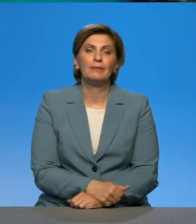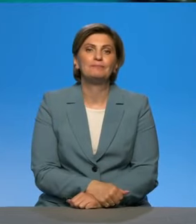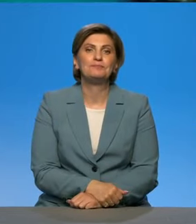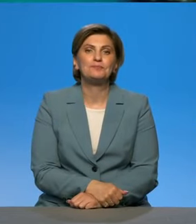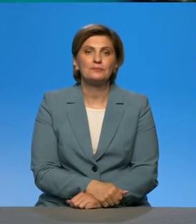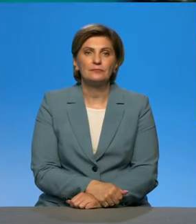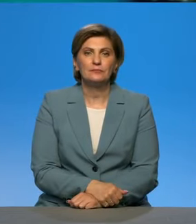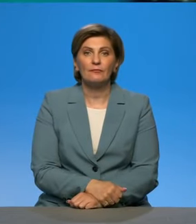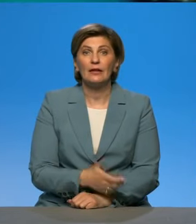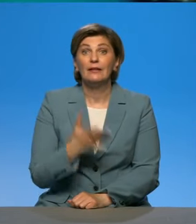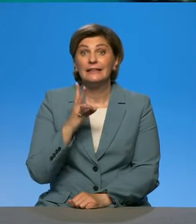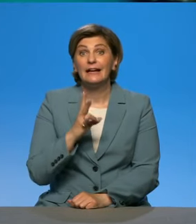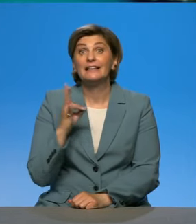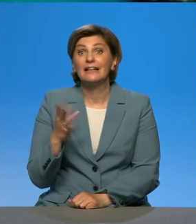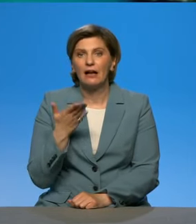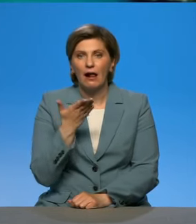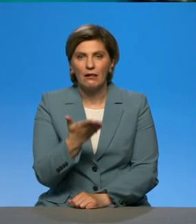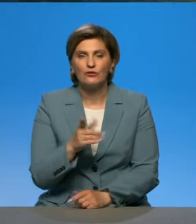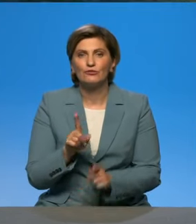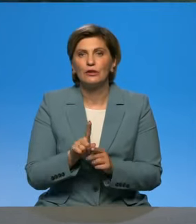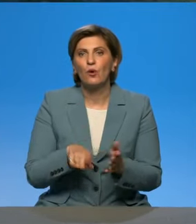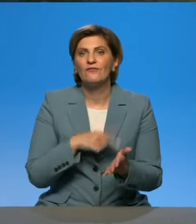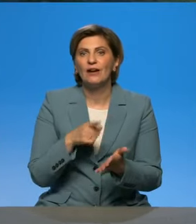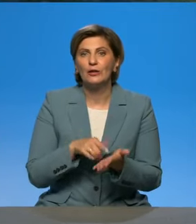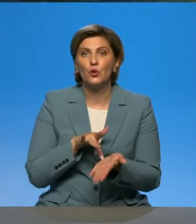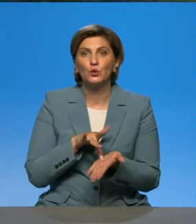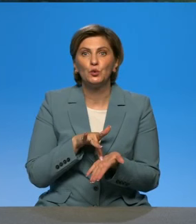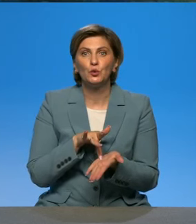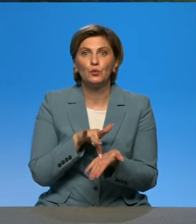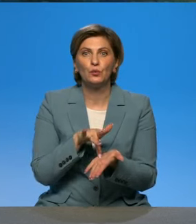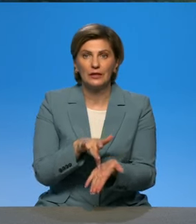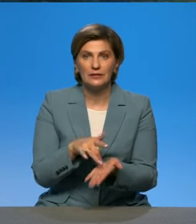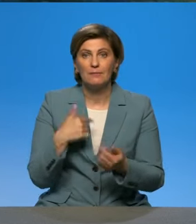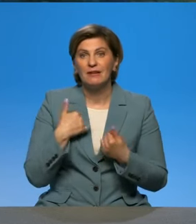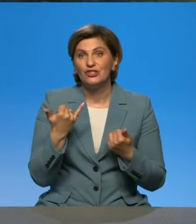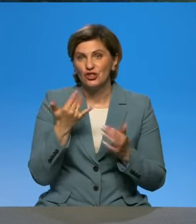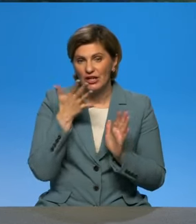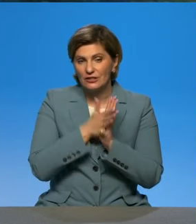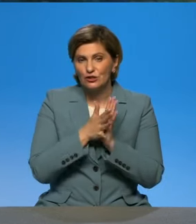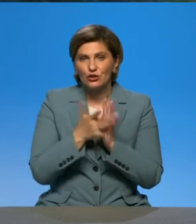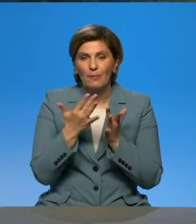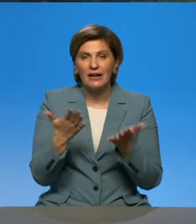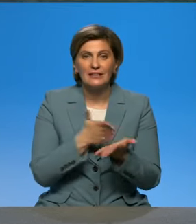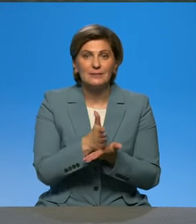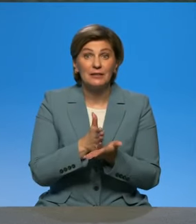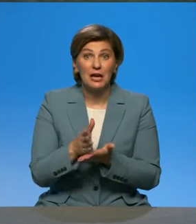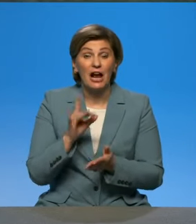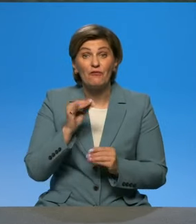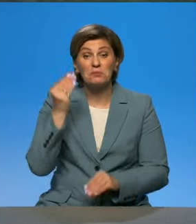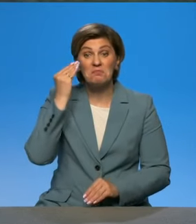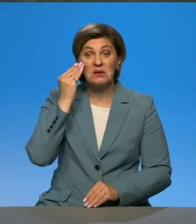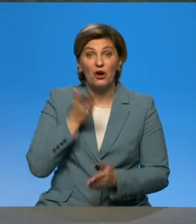Наталья, за звонок. Николай Николаевич, вот такой вопрос. Туризм. Мы сейчас, знаете, исследуем разные направления в мире. С точки зрения туризма,